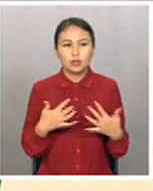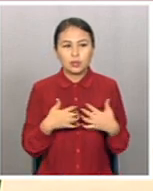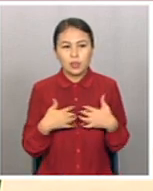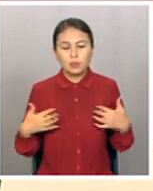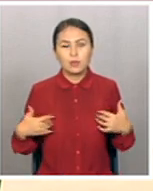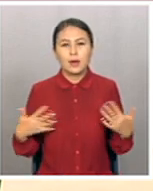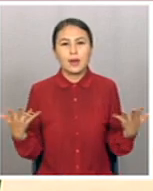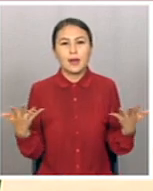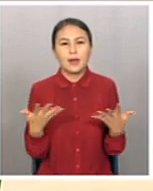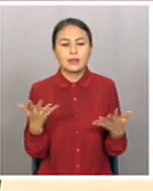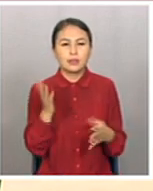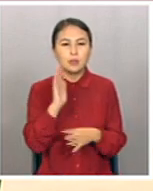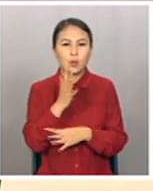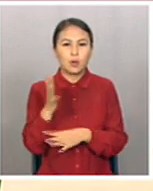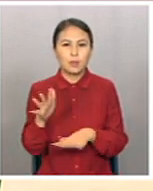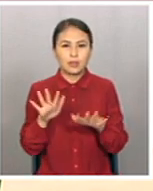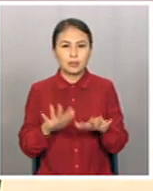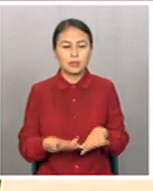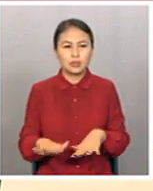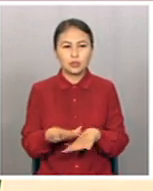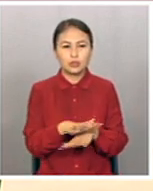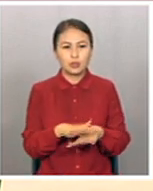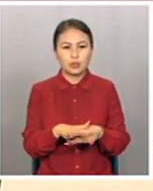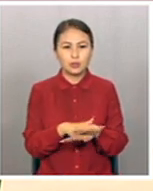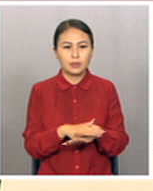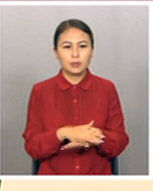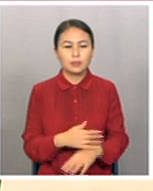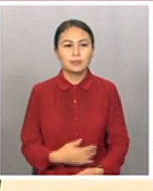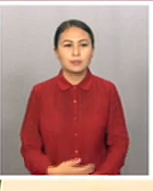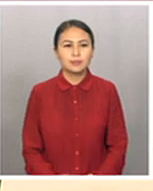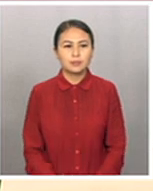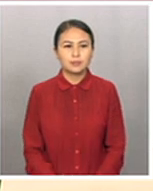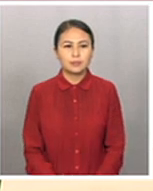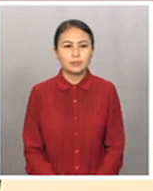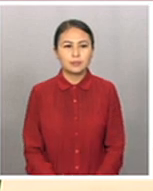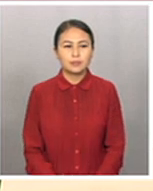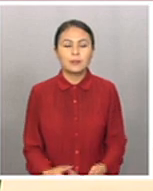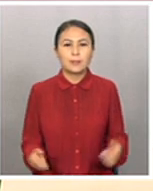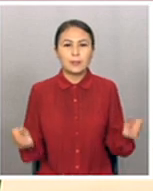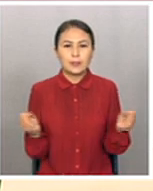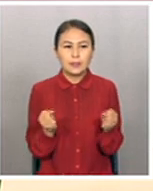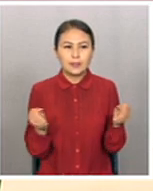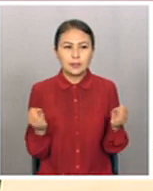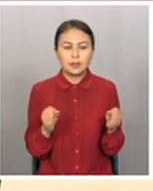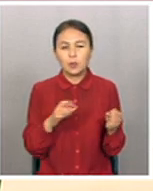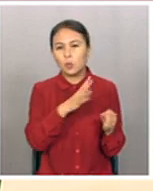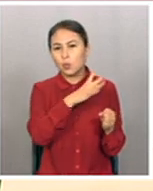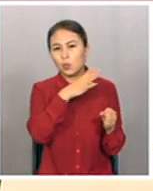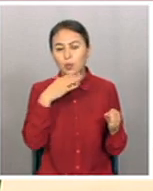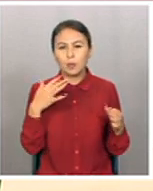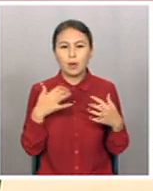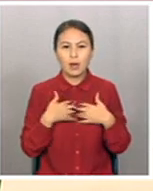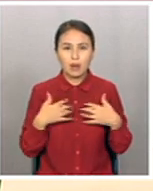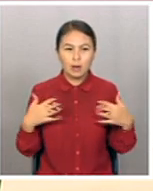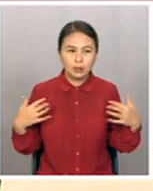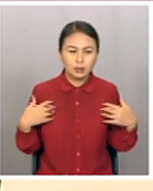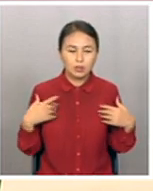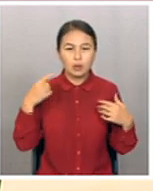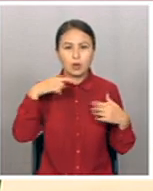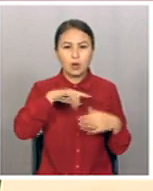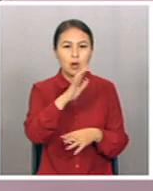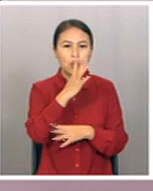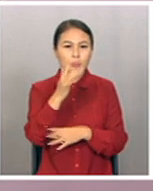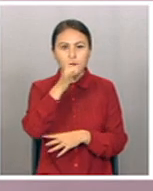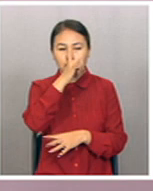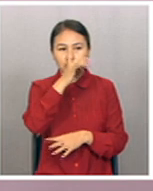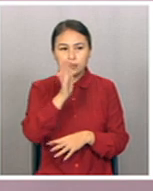қайсы орманда жүреді? Ия, балалар, қыста көп аң орманда